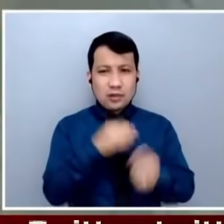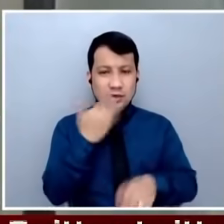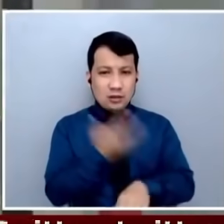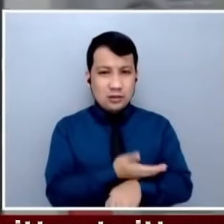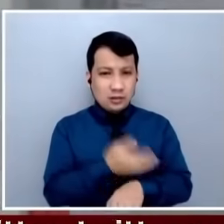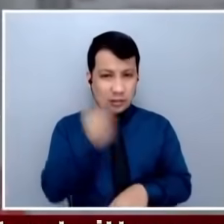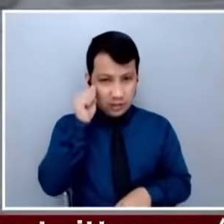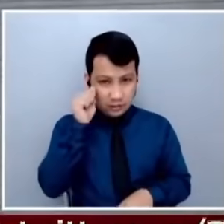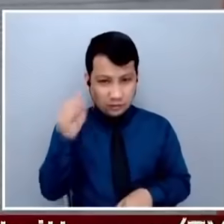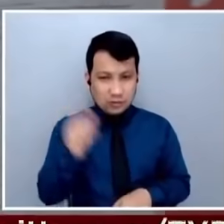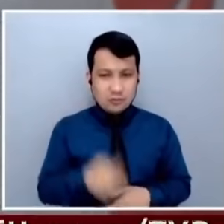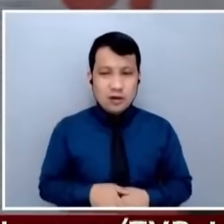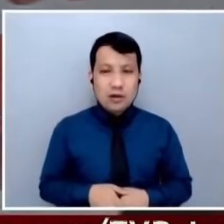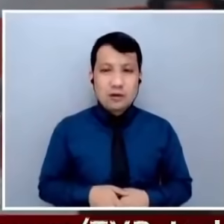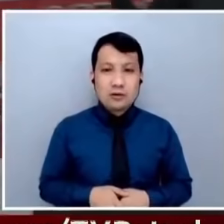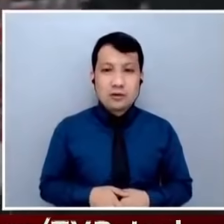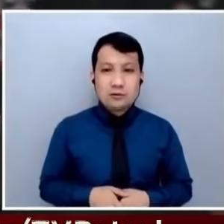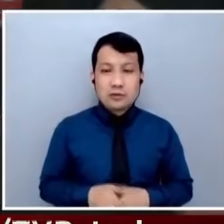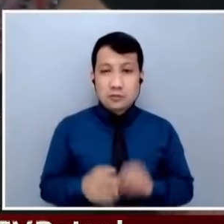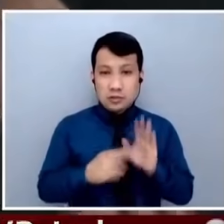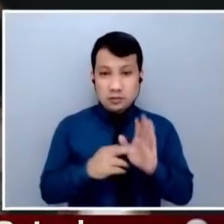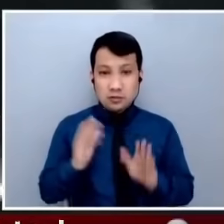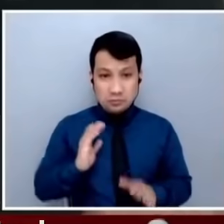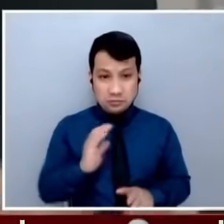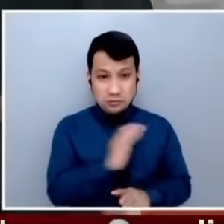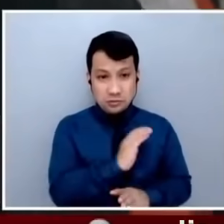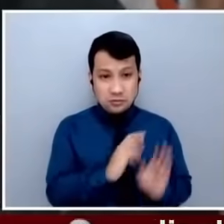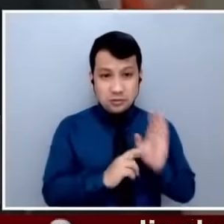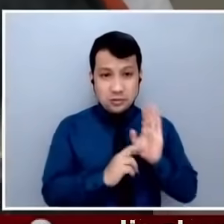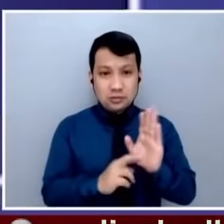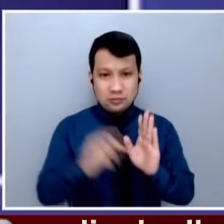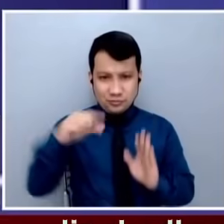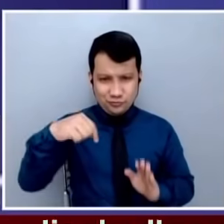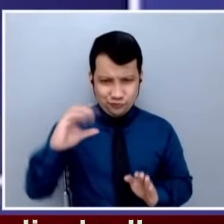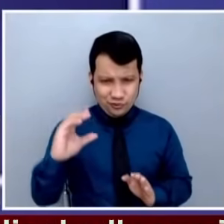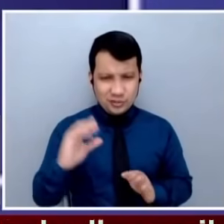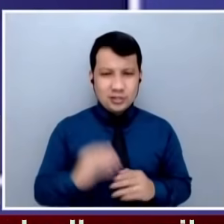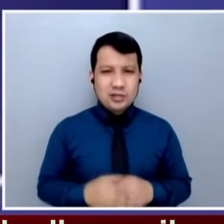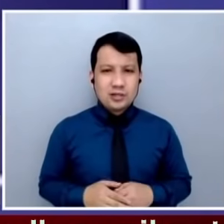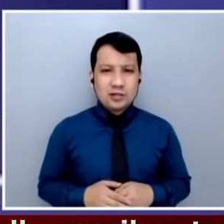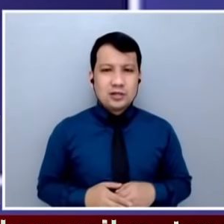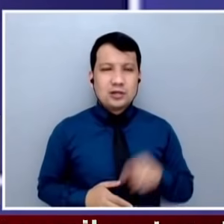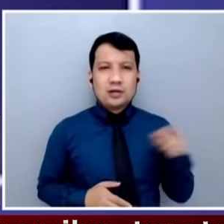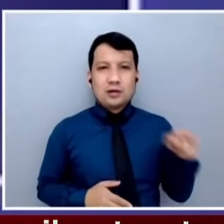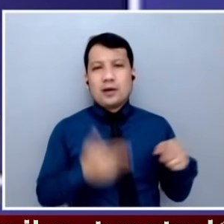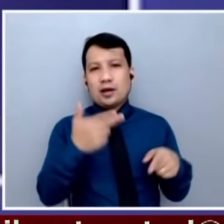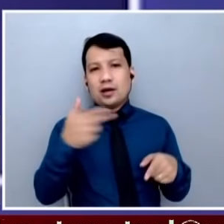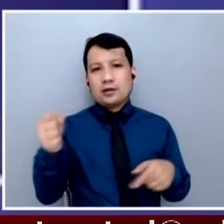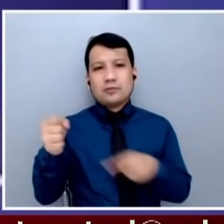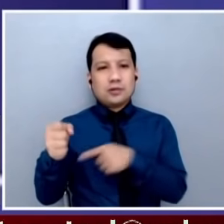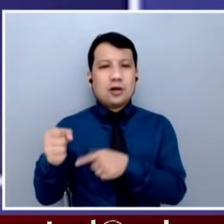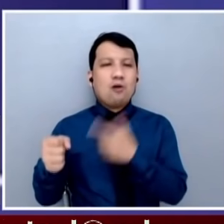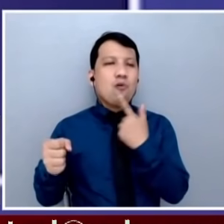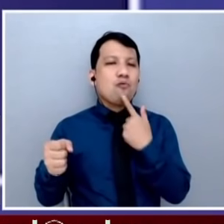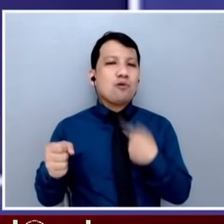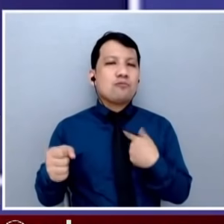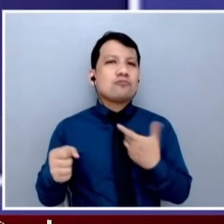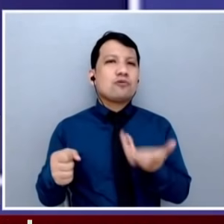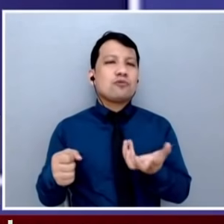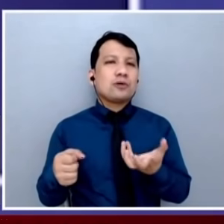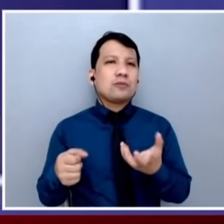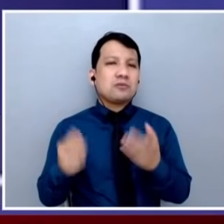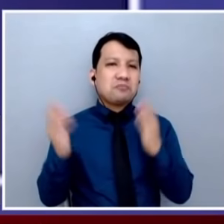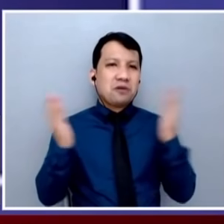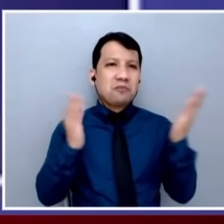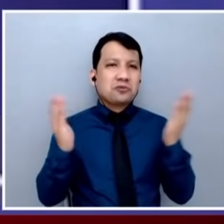Arjo, nakakandidatong kinatawan ng unang distrito ng Quezon City. High school pa lang siya talaga, nagsasabi na siya, gusto kong manungkulan,